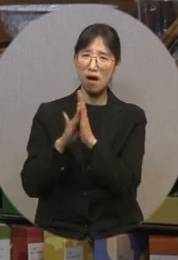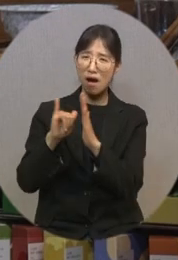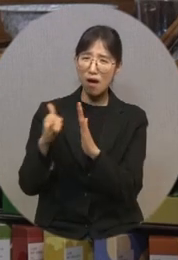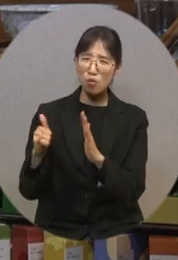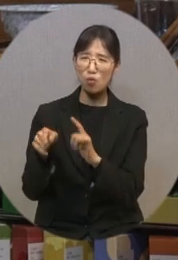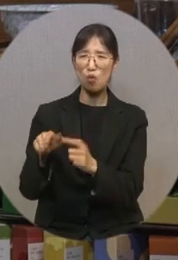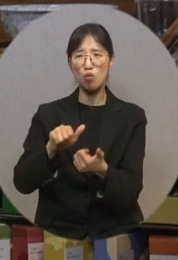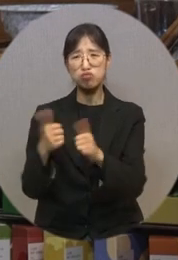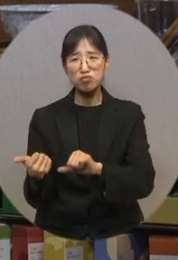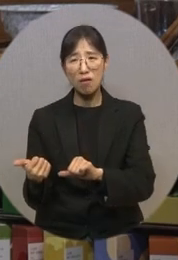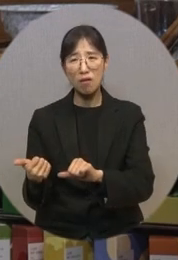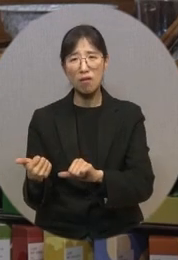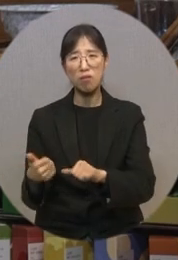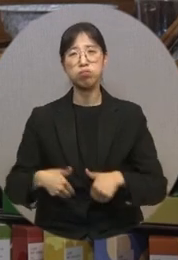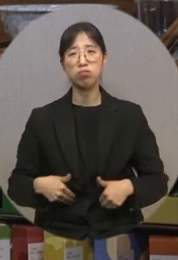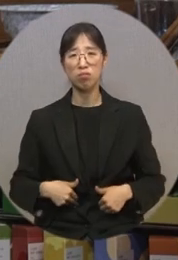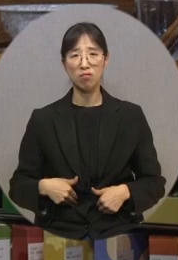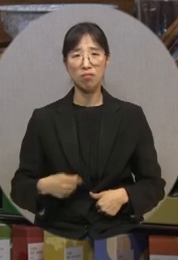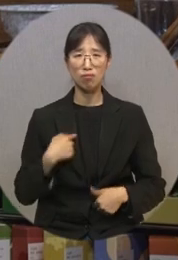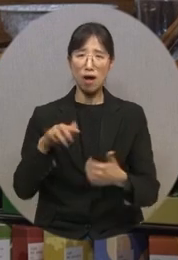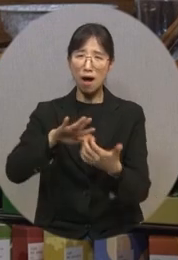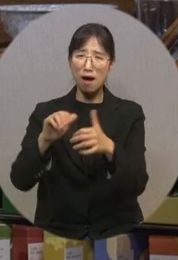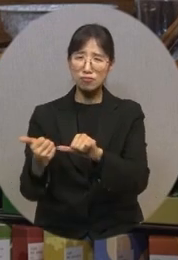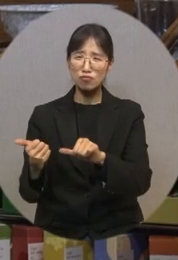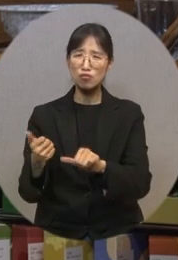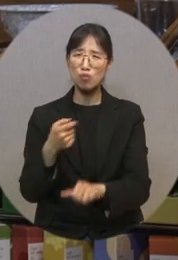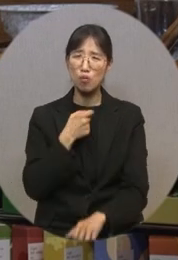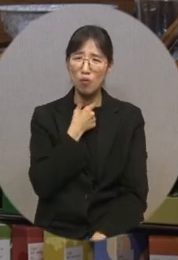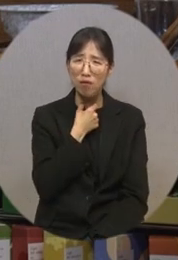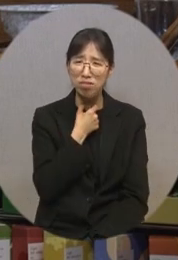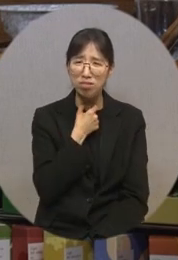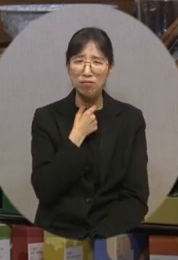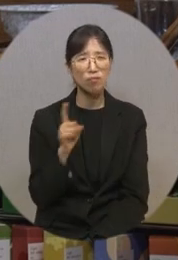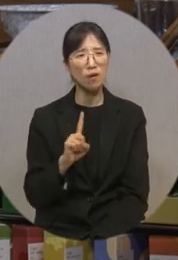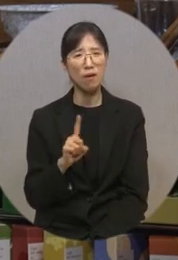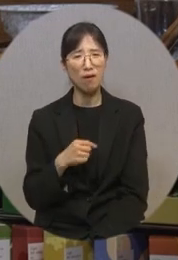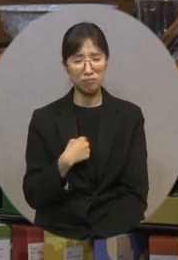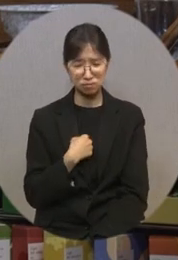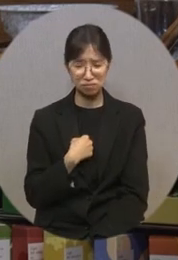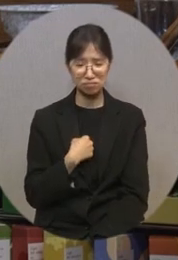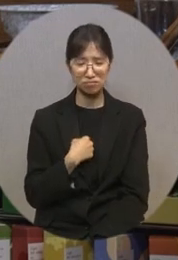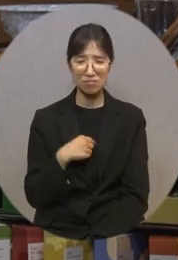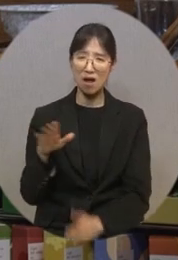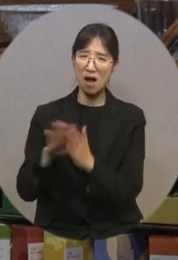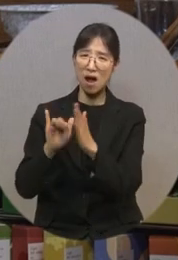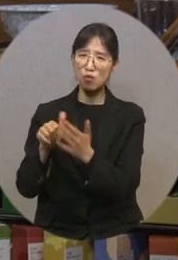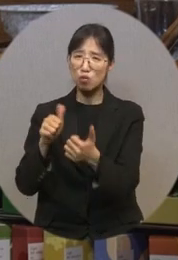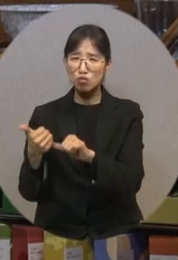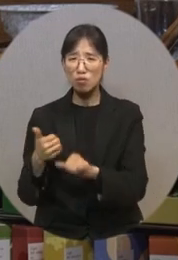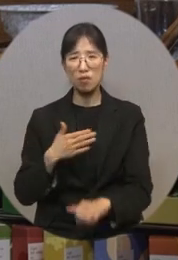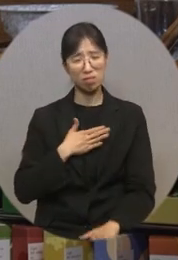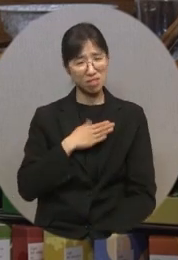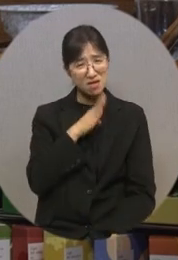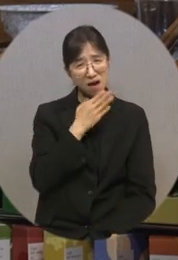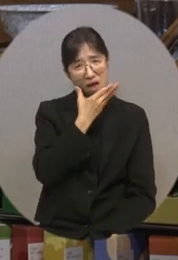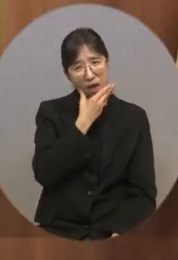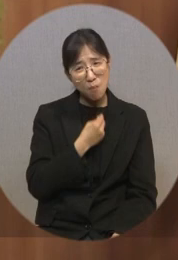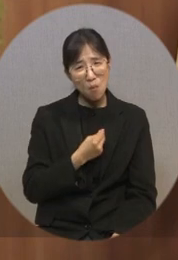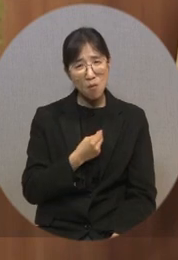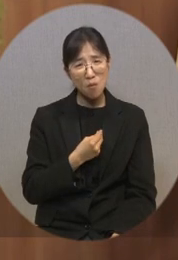가족의 죽음인데, 나는 이 가족의 죽음을 바래야 하는 걸까? 이 가족이 죽으면 난 정말